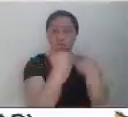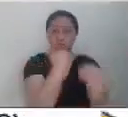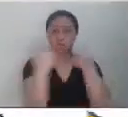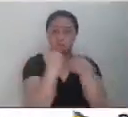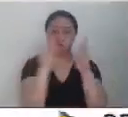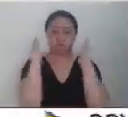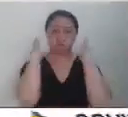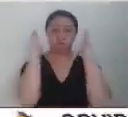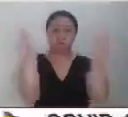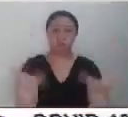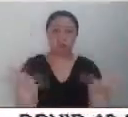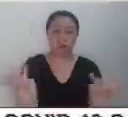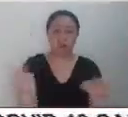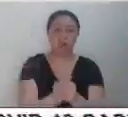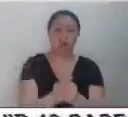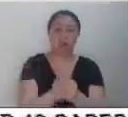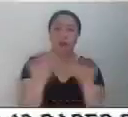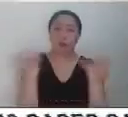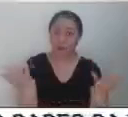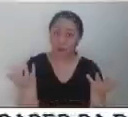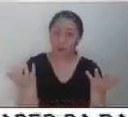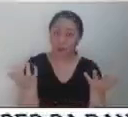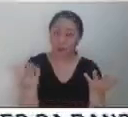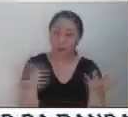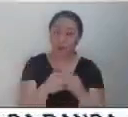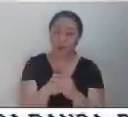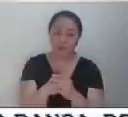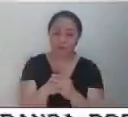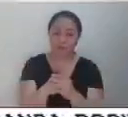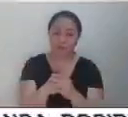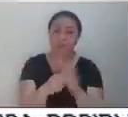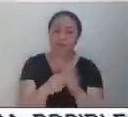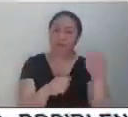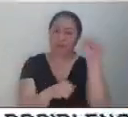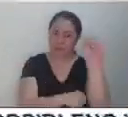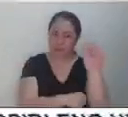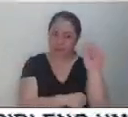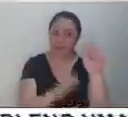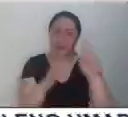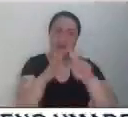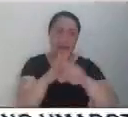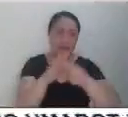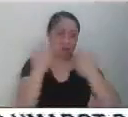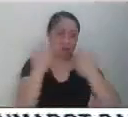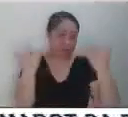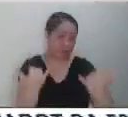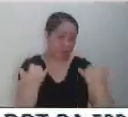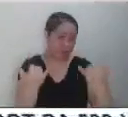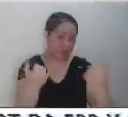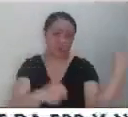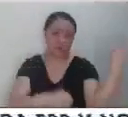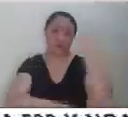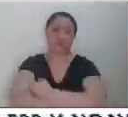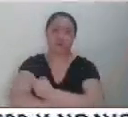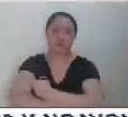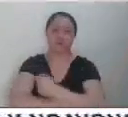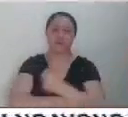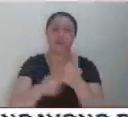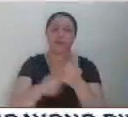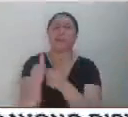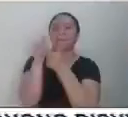Expressway. Kadugtong po nito ang Subic-Clark-Tarlac Expressway na either papuntang Tarlac o papunta po ng